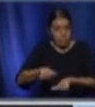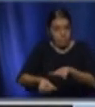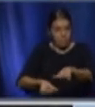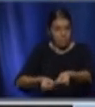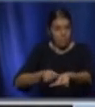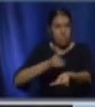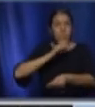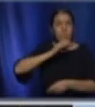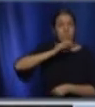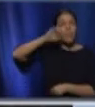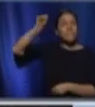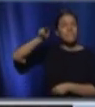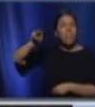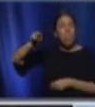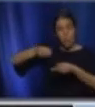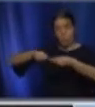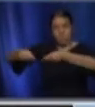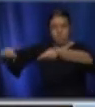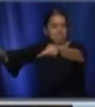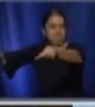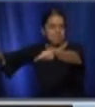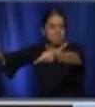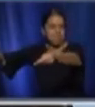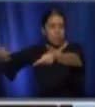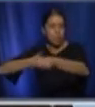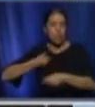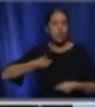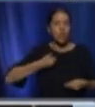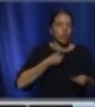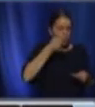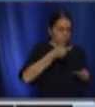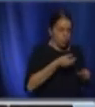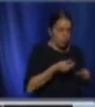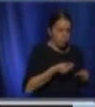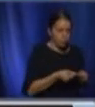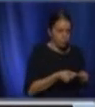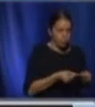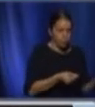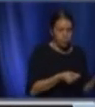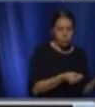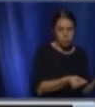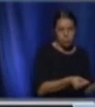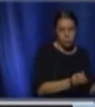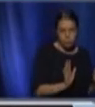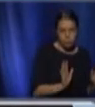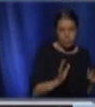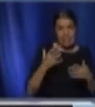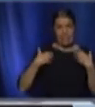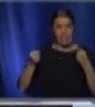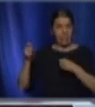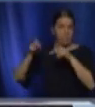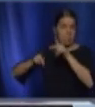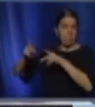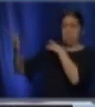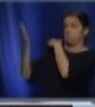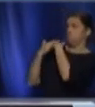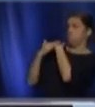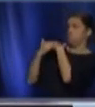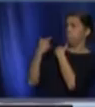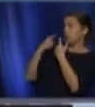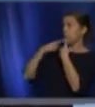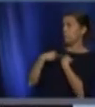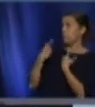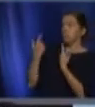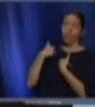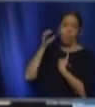secondaire 3. C'est pire secondaire 3. Donc, c'est une recommandation de la santé publique qu'on a écoutée. Monsieur Arruda, là-dessus?